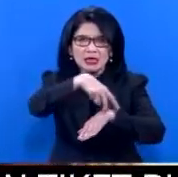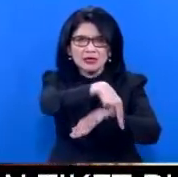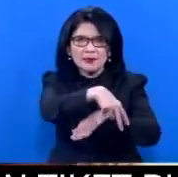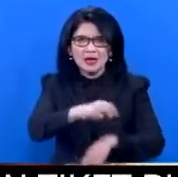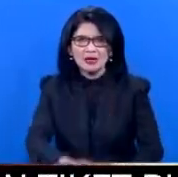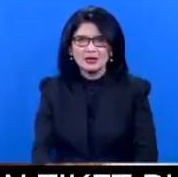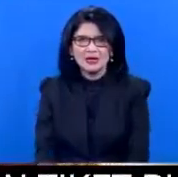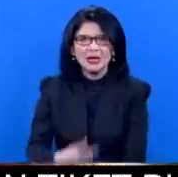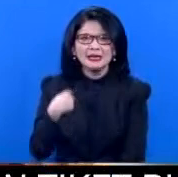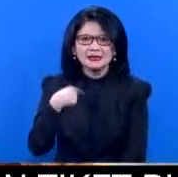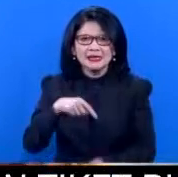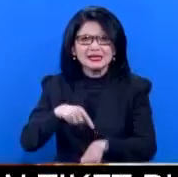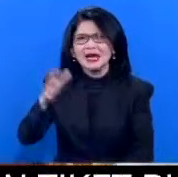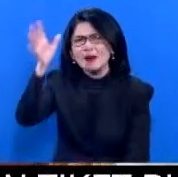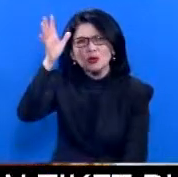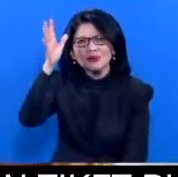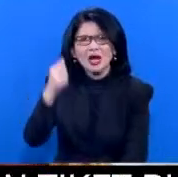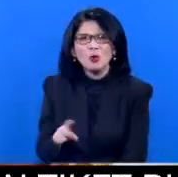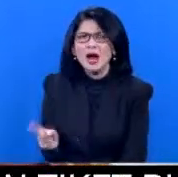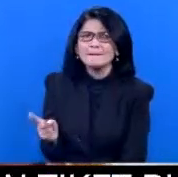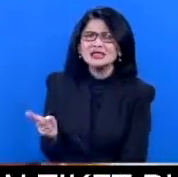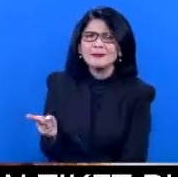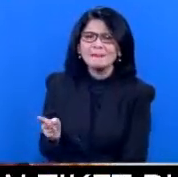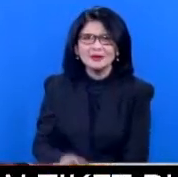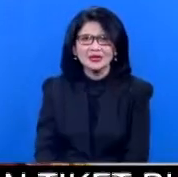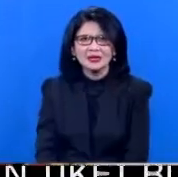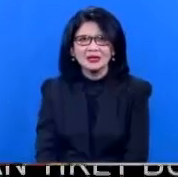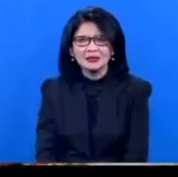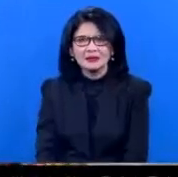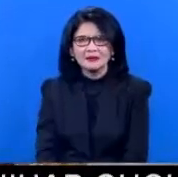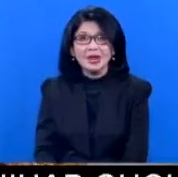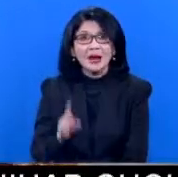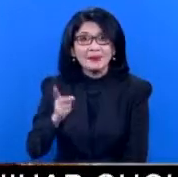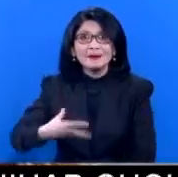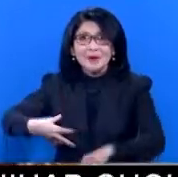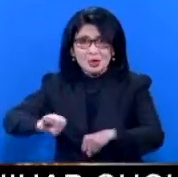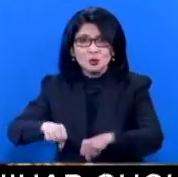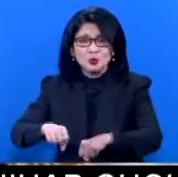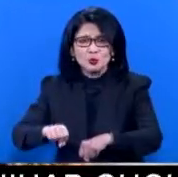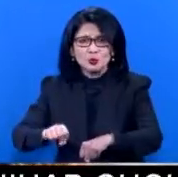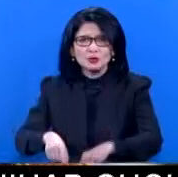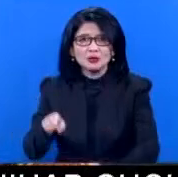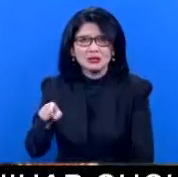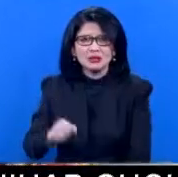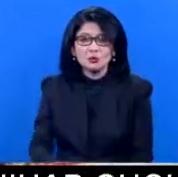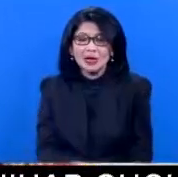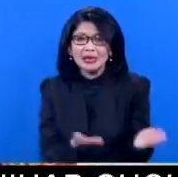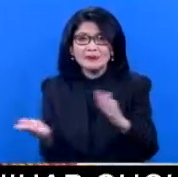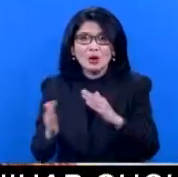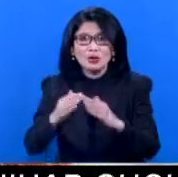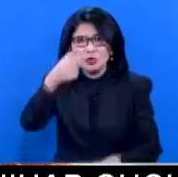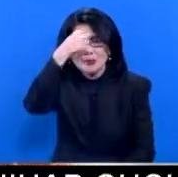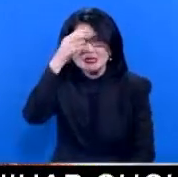kita juga belum tahu nih apa penyebabnya. Karena yang pengendara motornya ini lagi dibawa ke rumah sakit